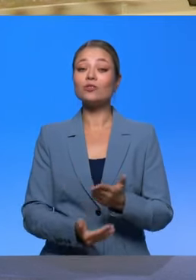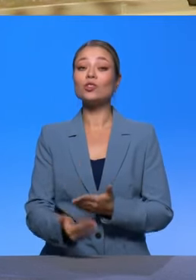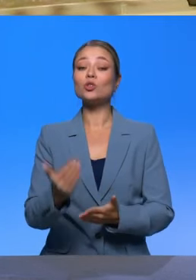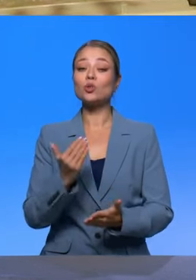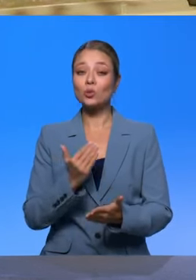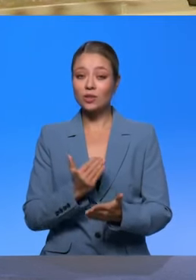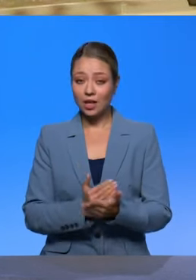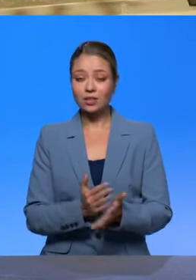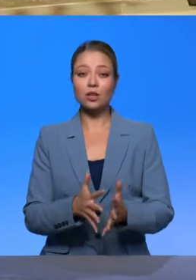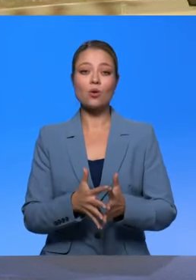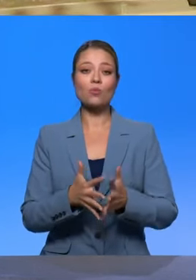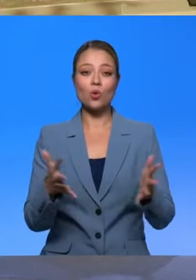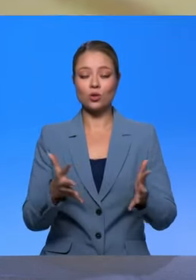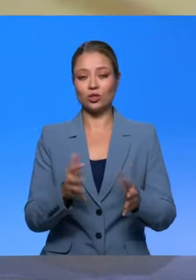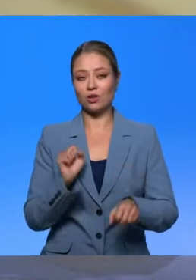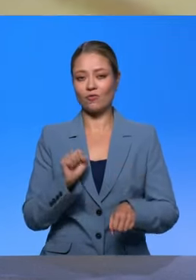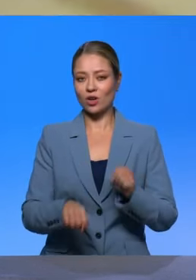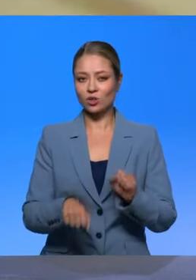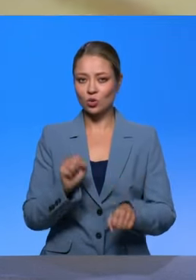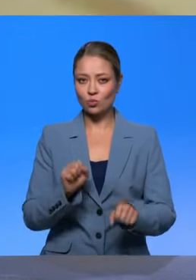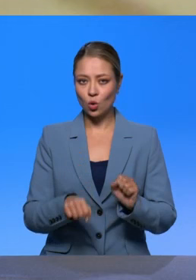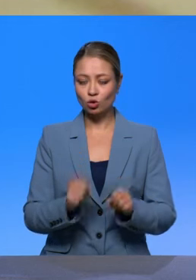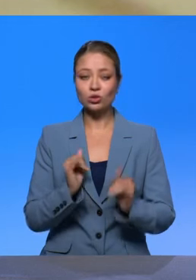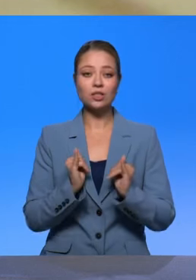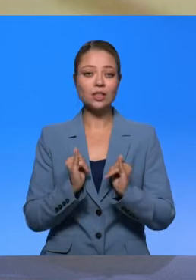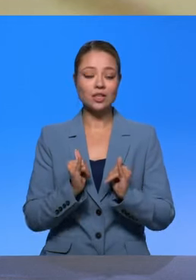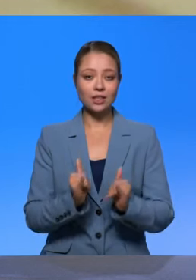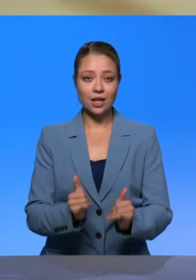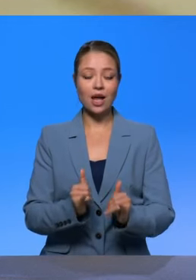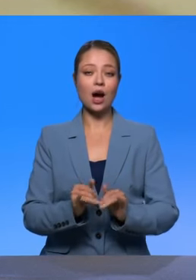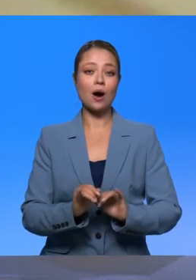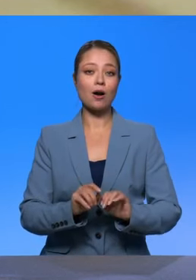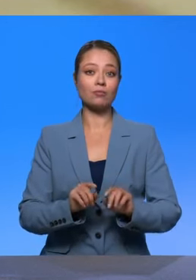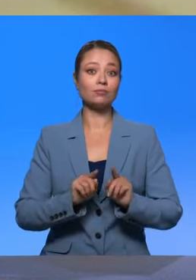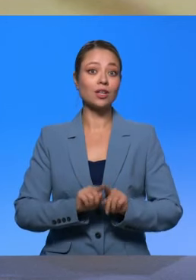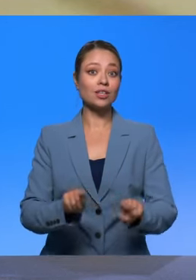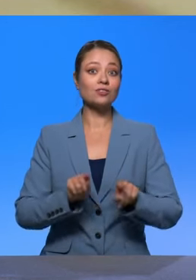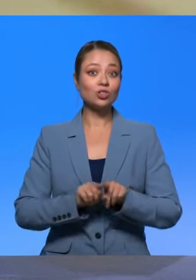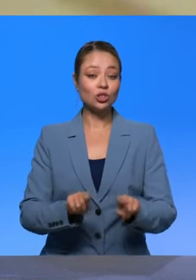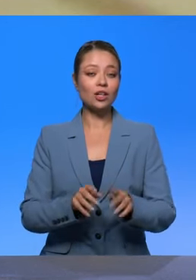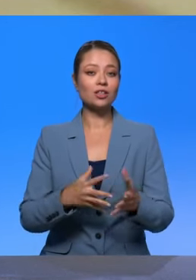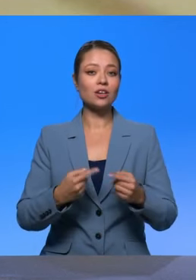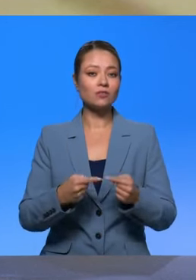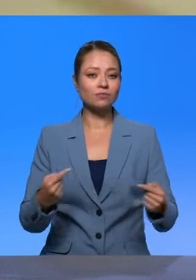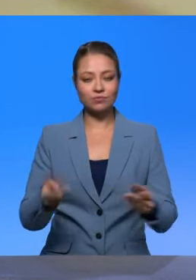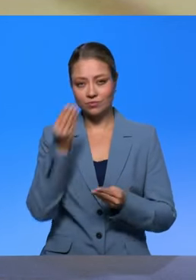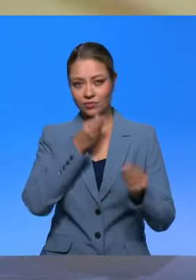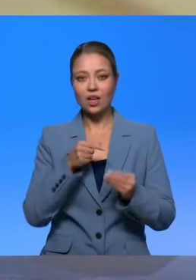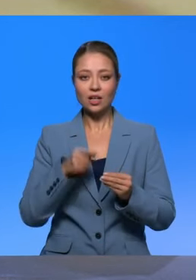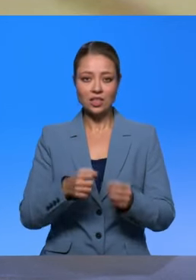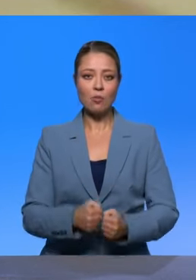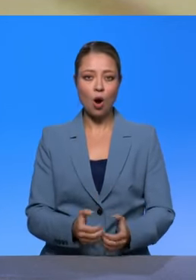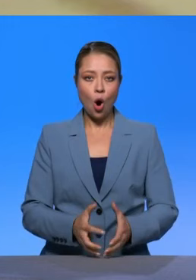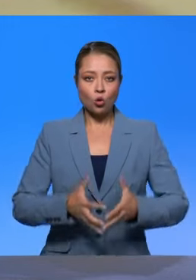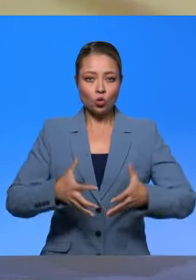шире ворота, шире пространство для продвижения всех потусторонних механизмов. Тем толще ясновидящие, я так